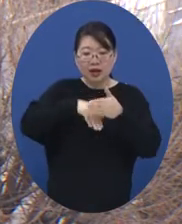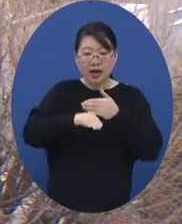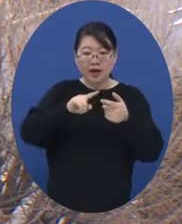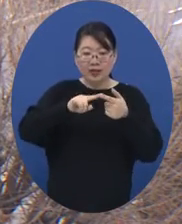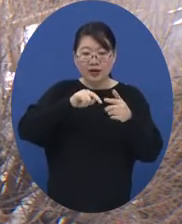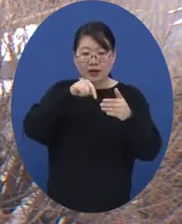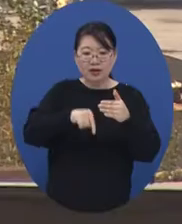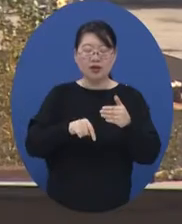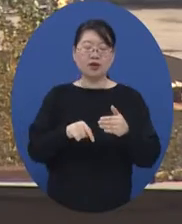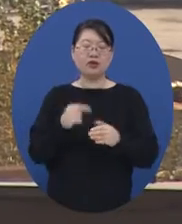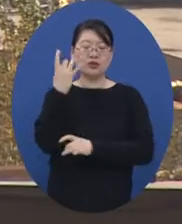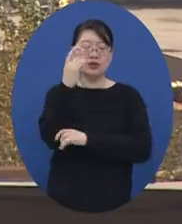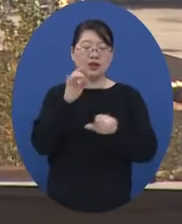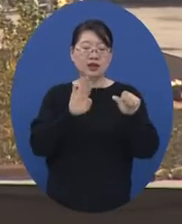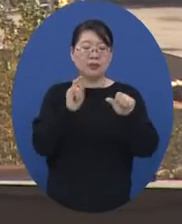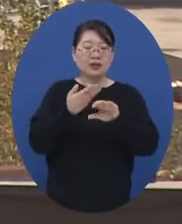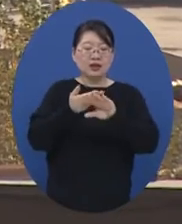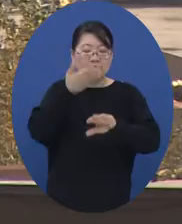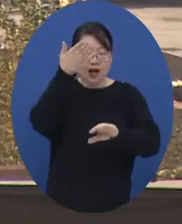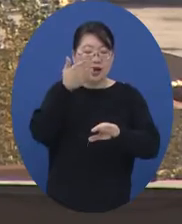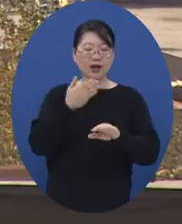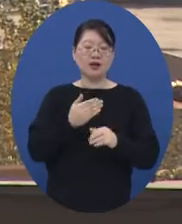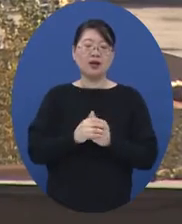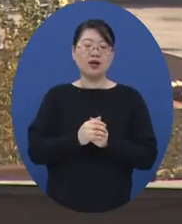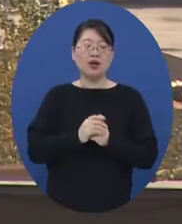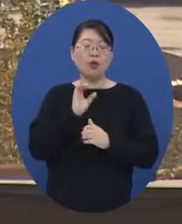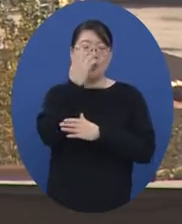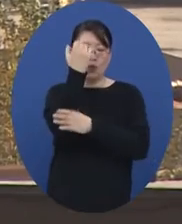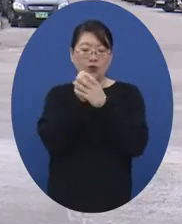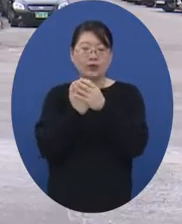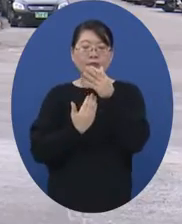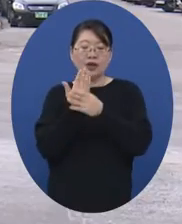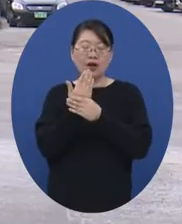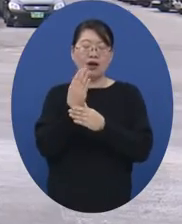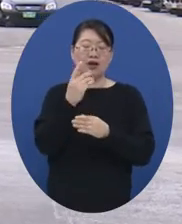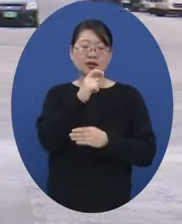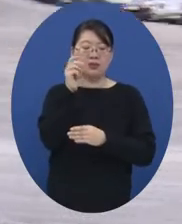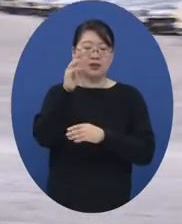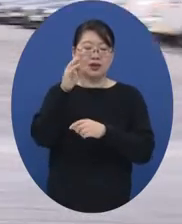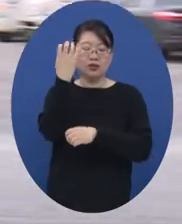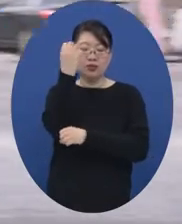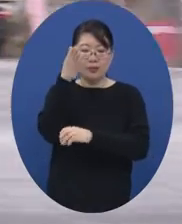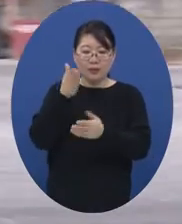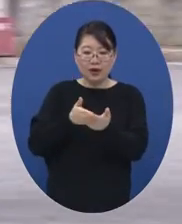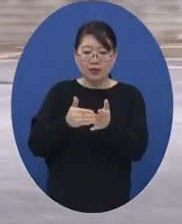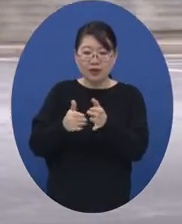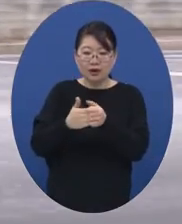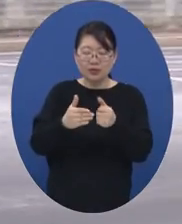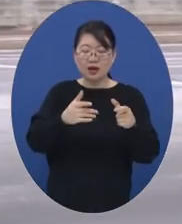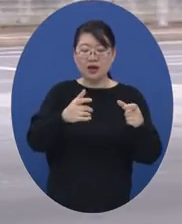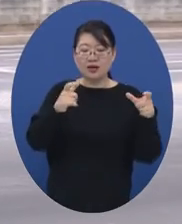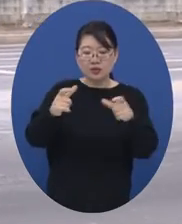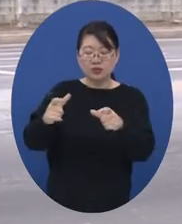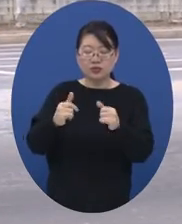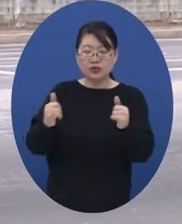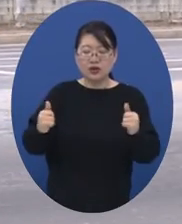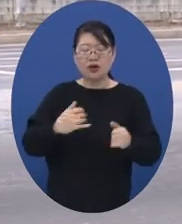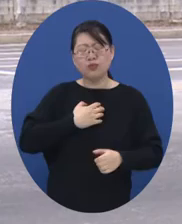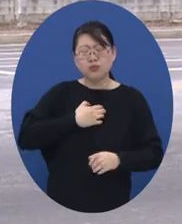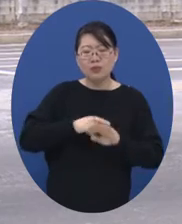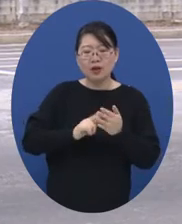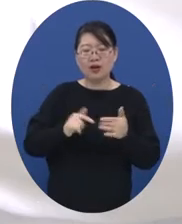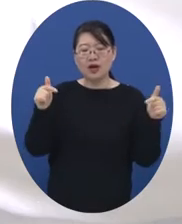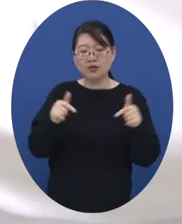15배 를 초과한 과 불 화합물이 검출됐다는 언론 보도로 인근 주민들의 높아진 불안감을 해소하기 위해서